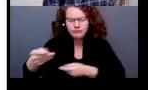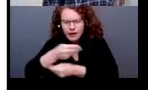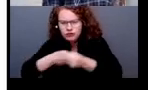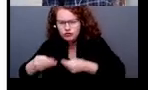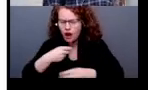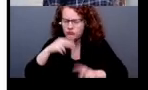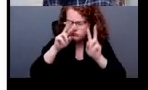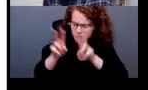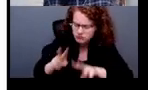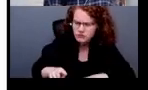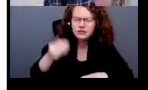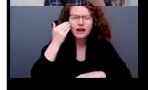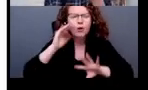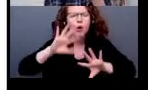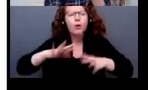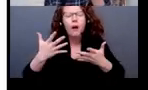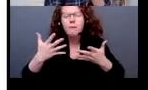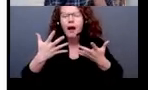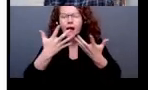sur le territoire suisse.